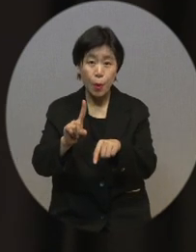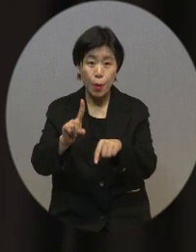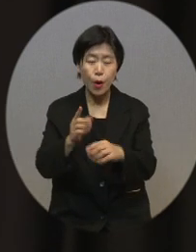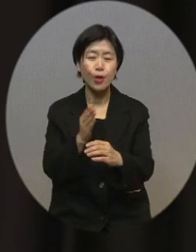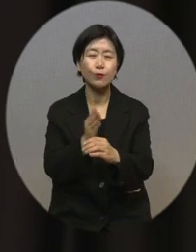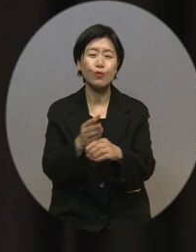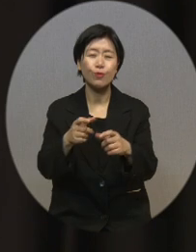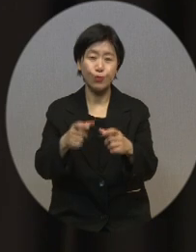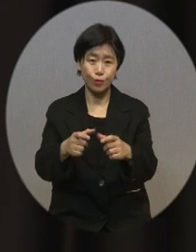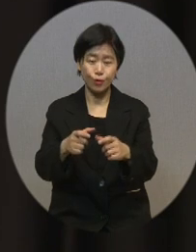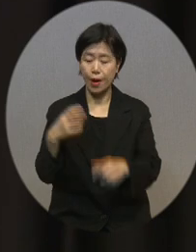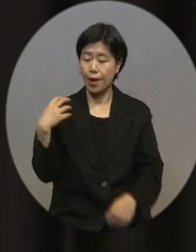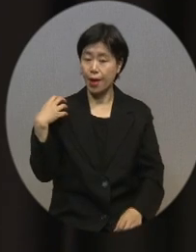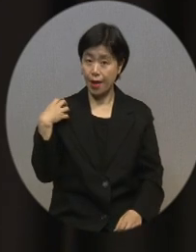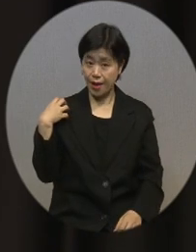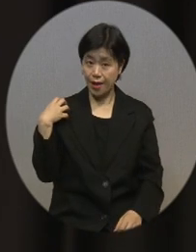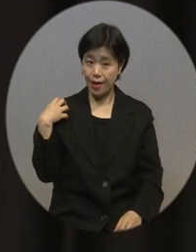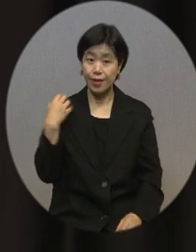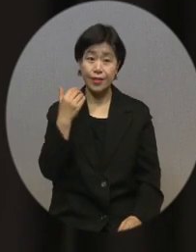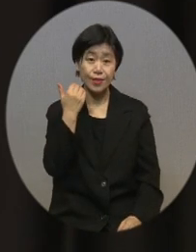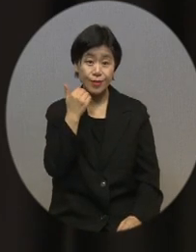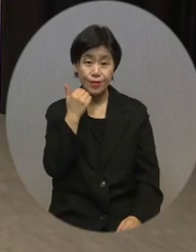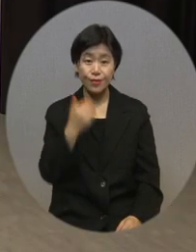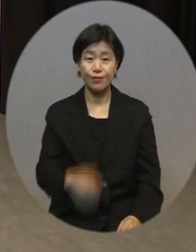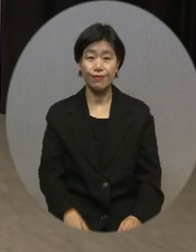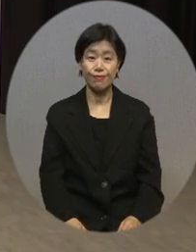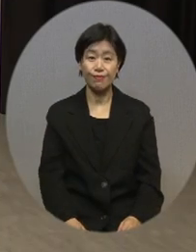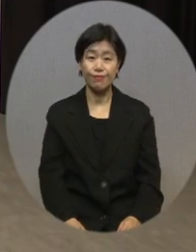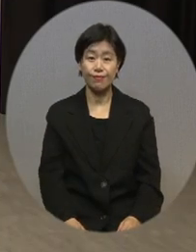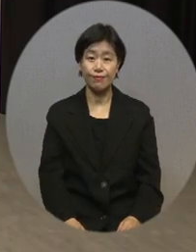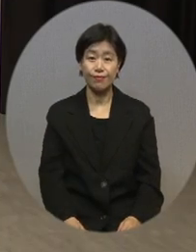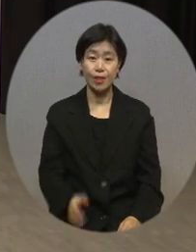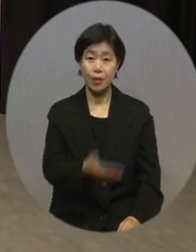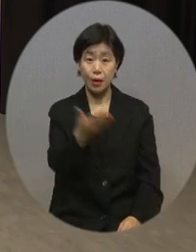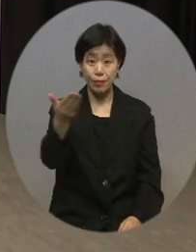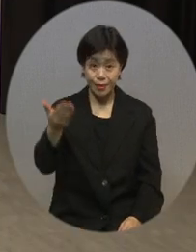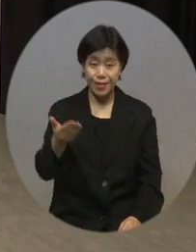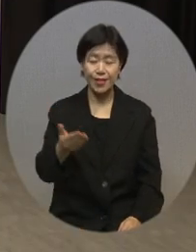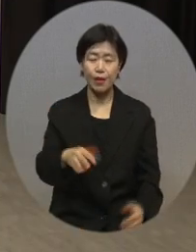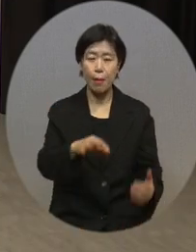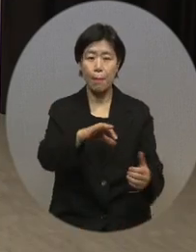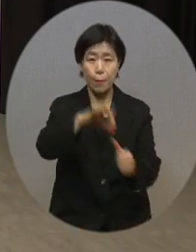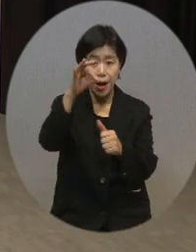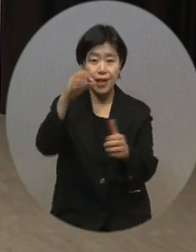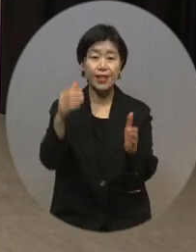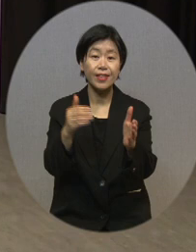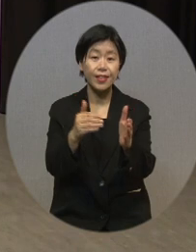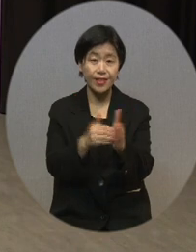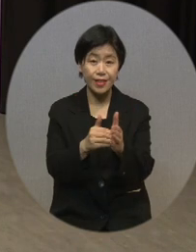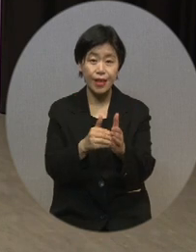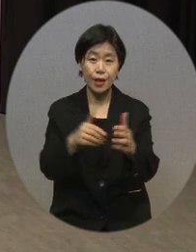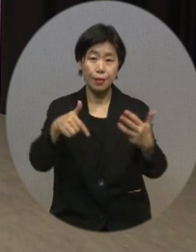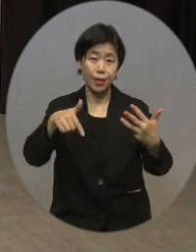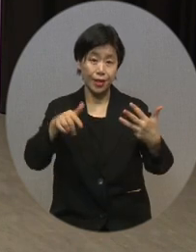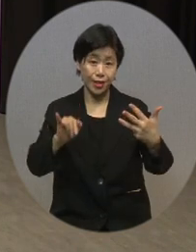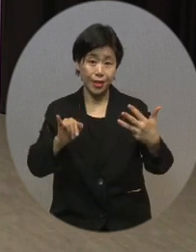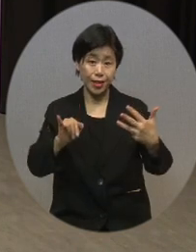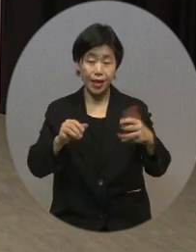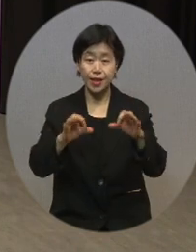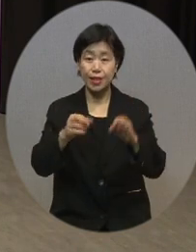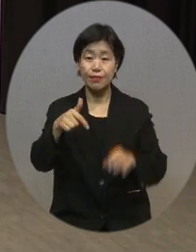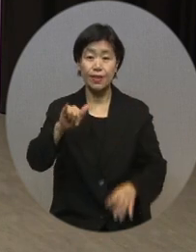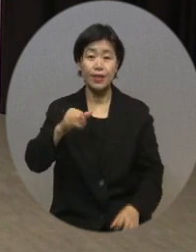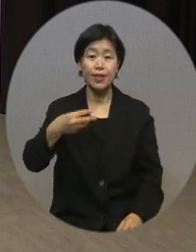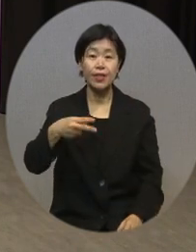맡고 계시는 행정가가 계십니다. 여러분이 뽑아주신 제8기 김길성